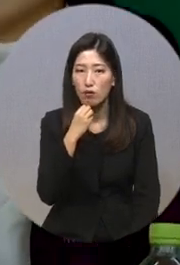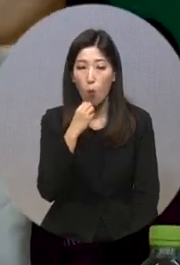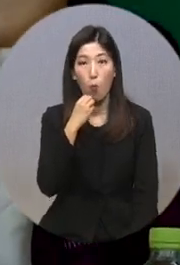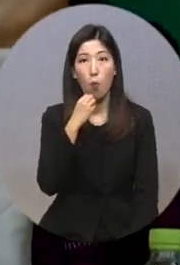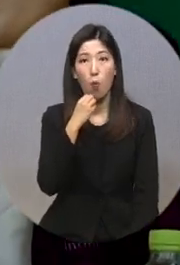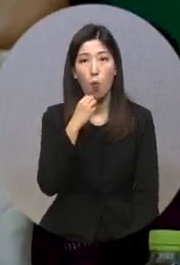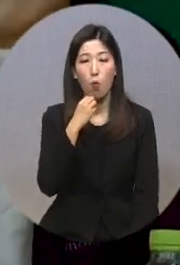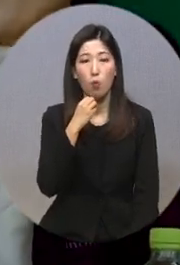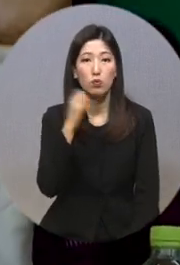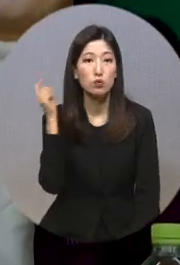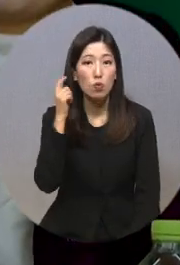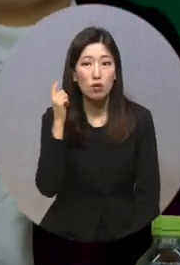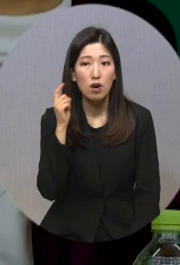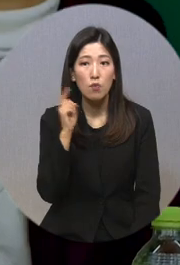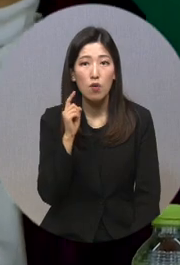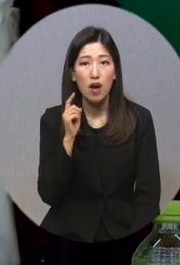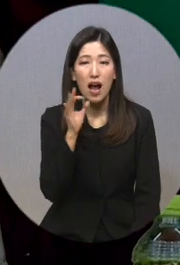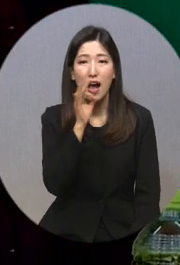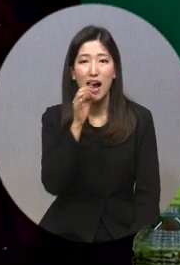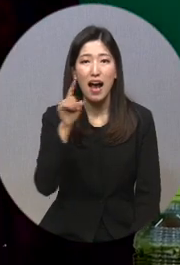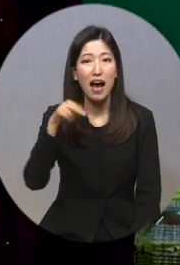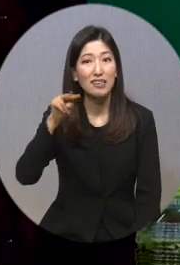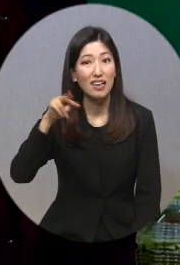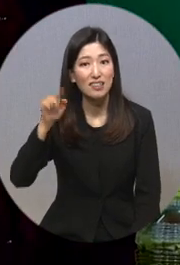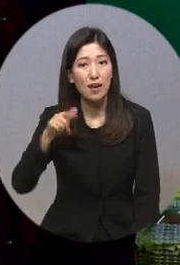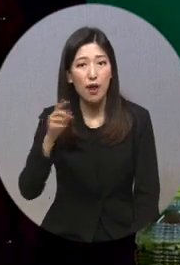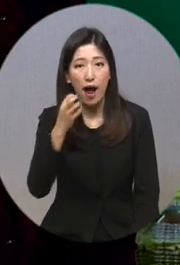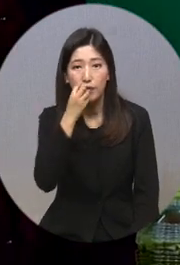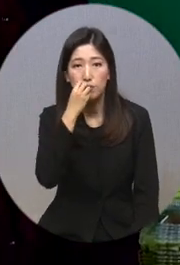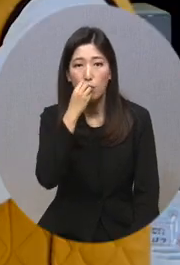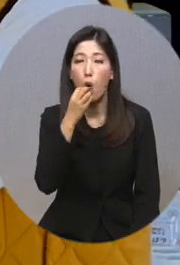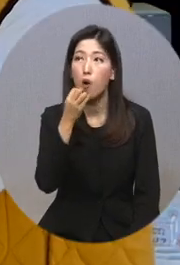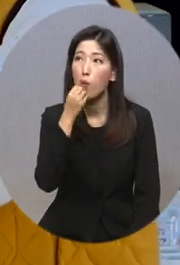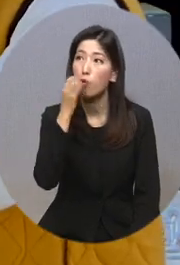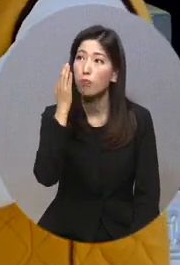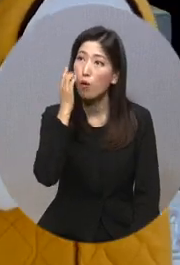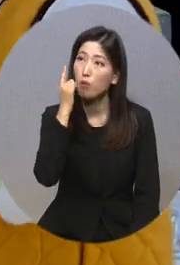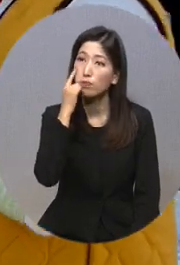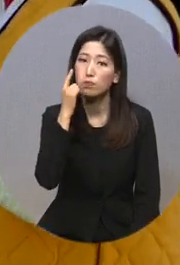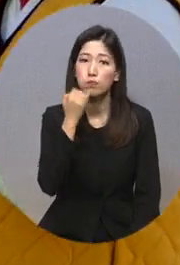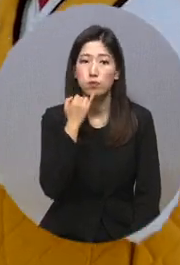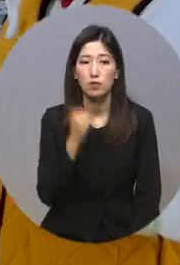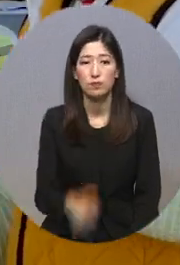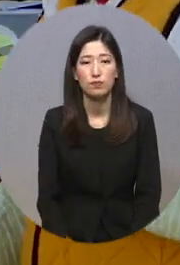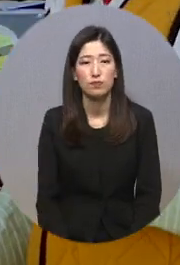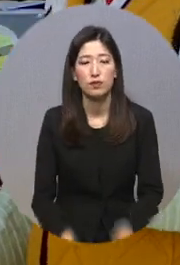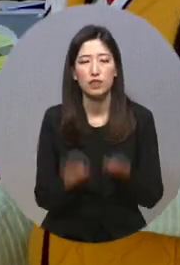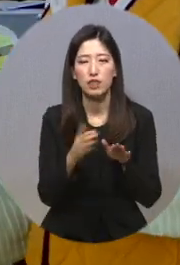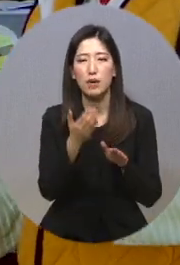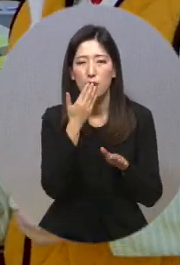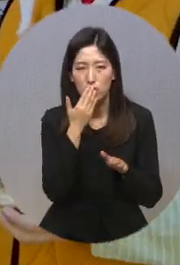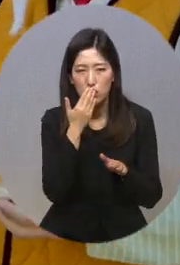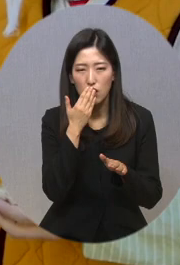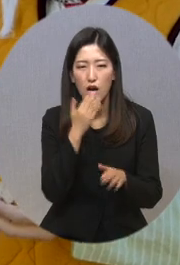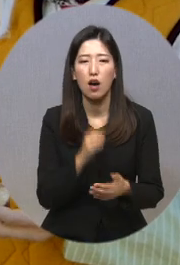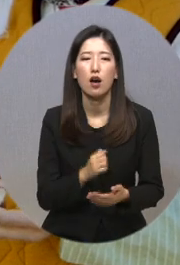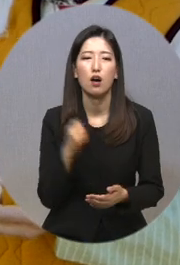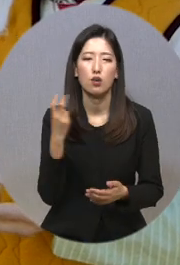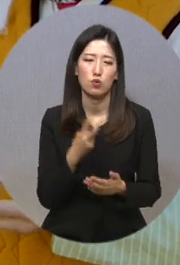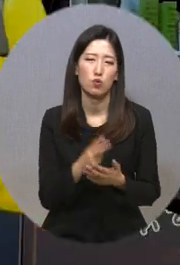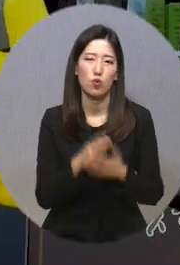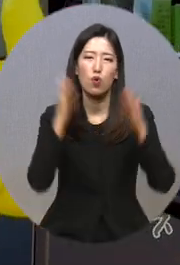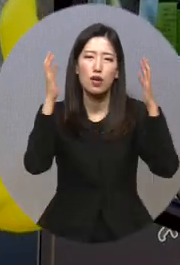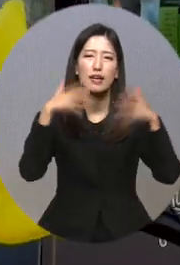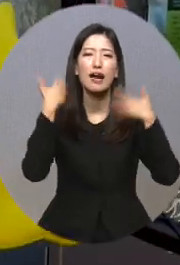소리가. 아삭아삭! 아삭아삭! 괜찮네요. 그러니까 이것이 지금 먹은 것하고 가을에 캐서 먹은 것하고 맛이 또